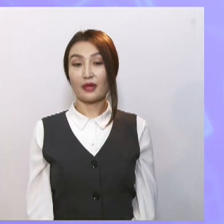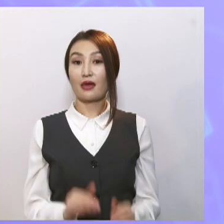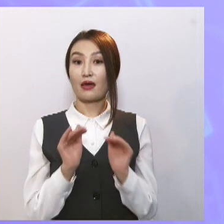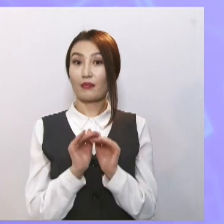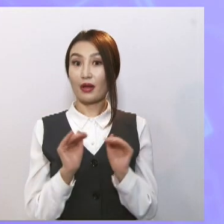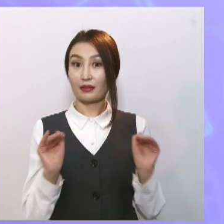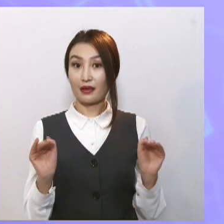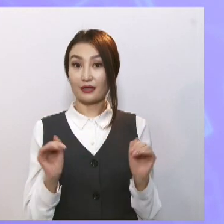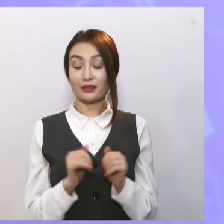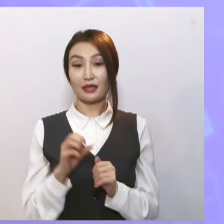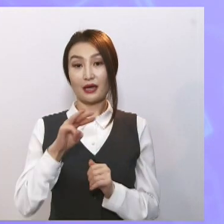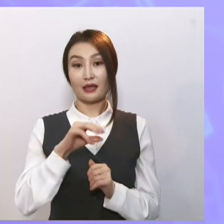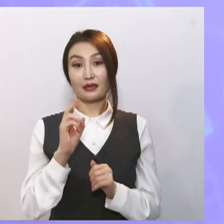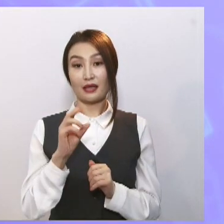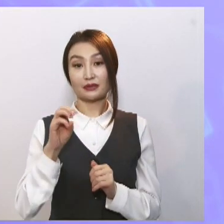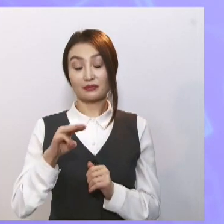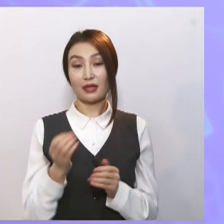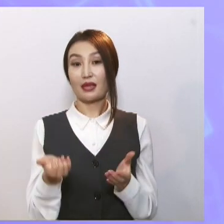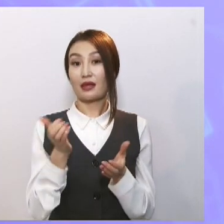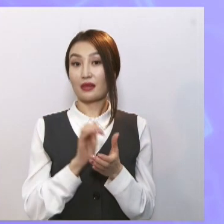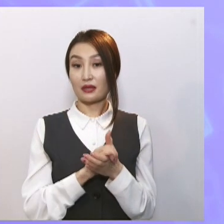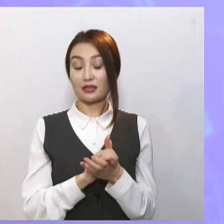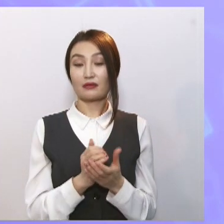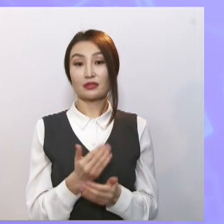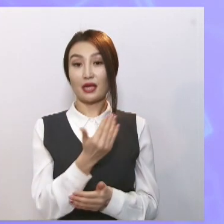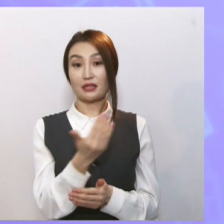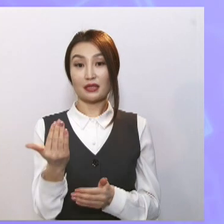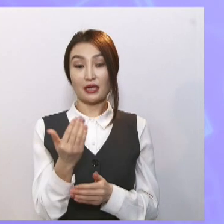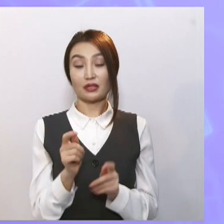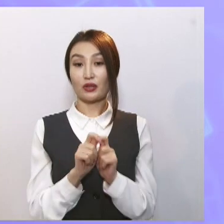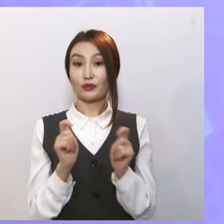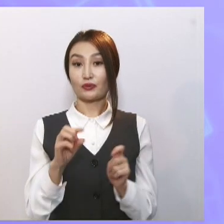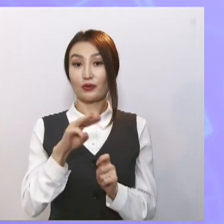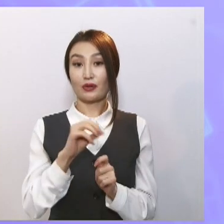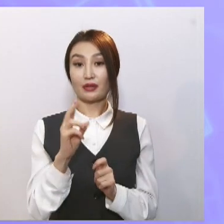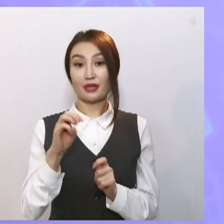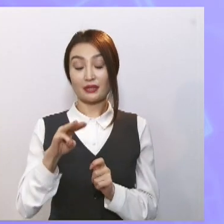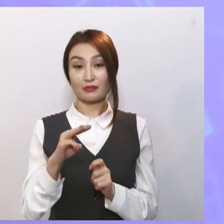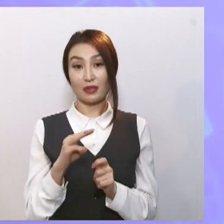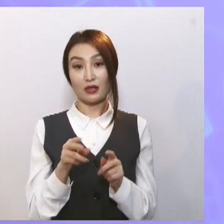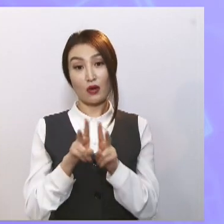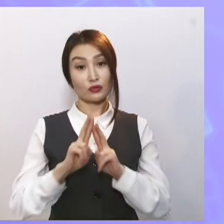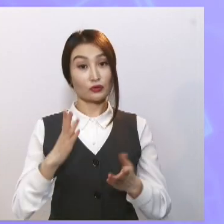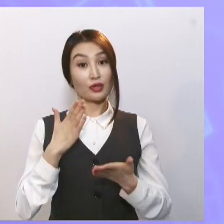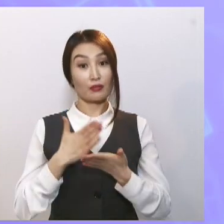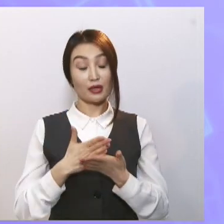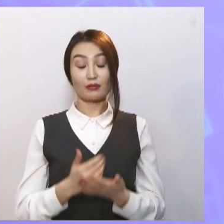Балдар, текст менен таанышабыз. Силердин түзгөн текстиңер менен окшоштуктар